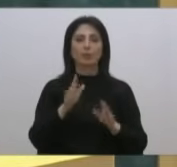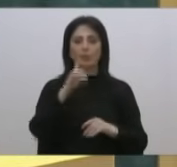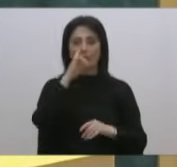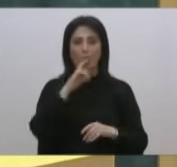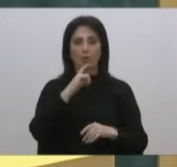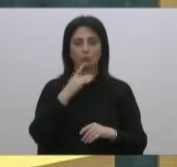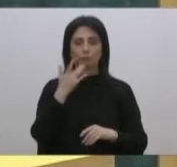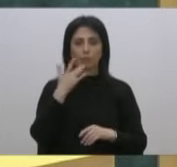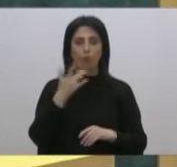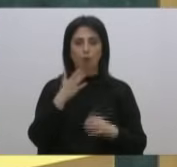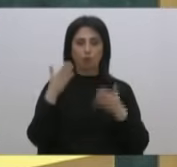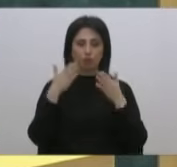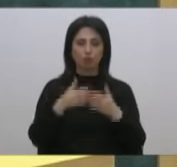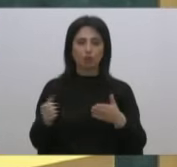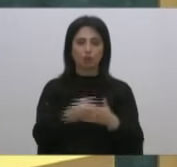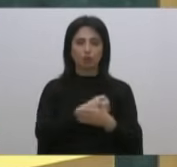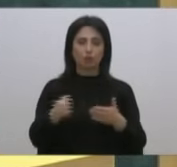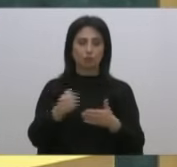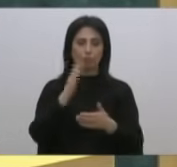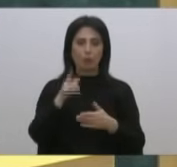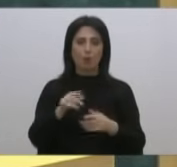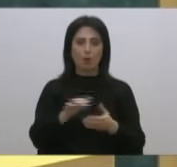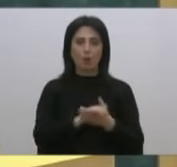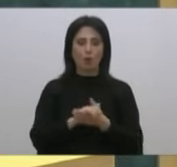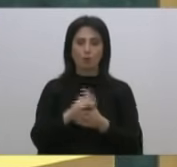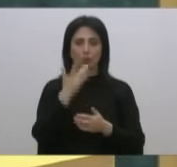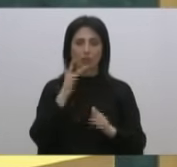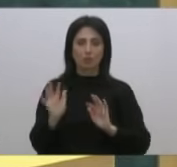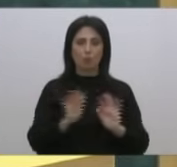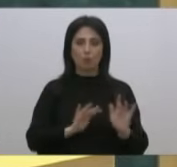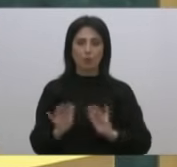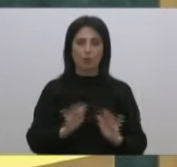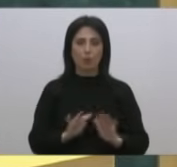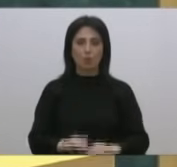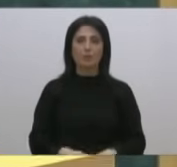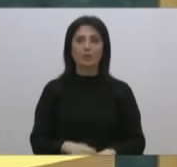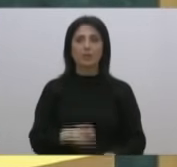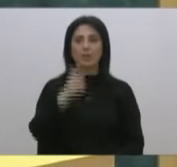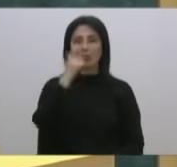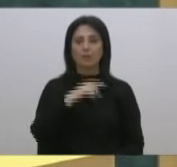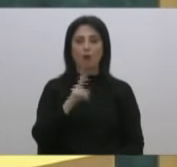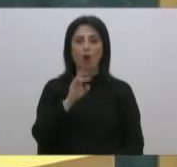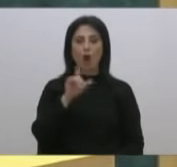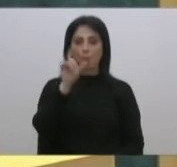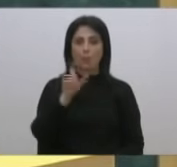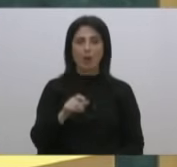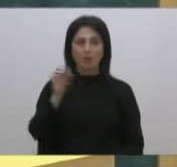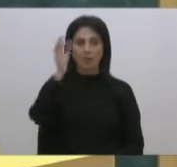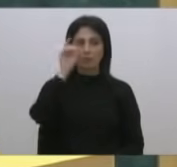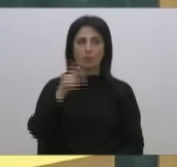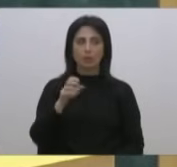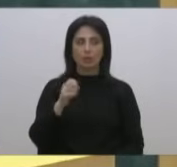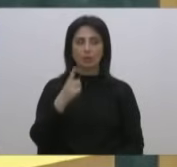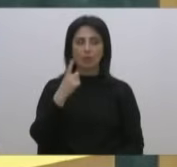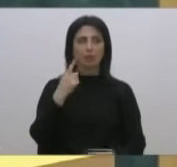gauge brobașita politicul, cihșișei, cuans am colectivul naționalul mozdraobas. Baton Irakli Kobachidzis Mohsene, bak